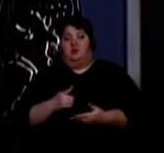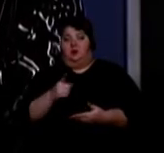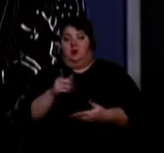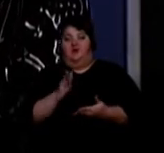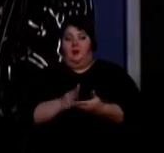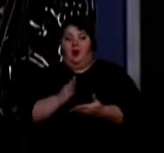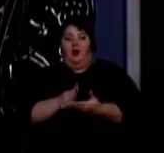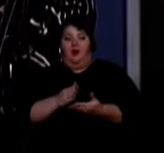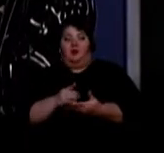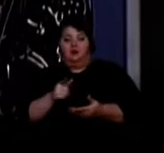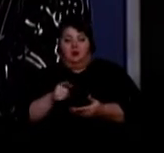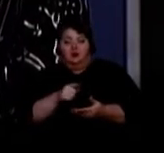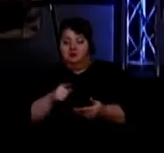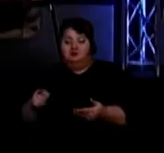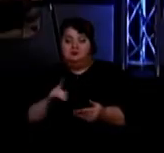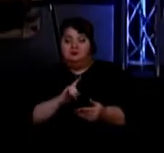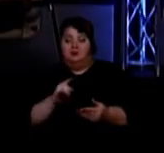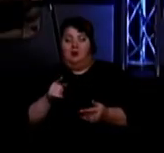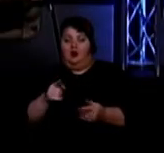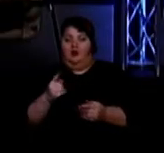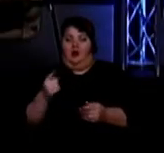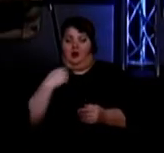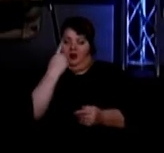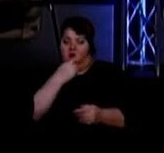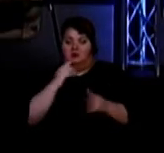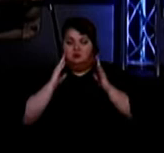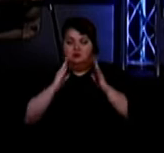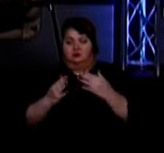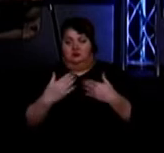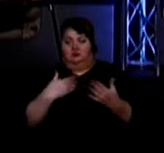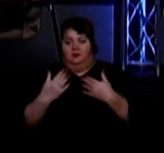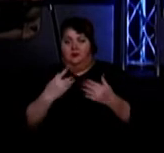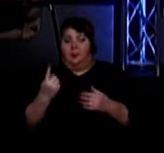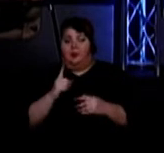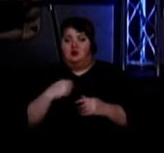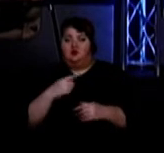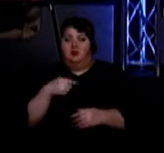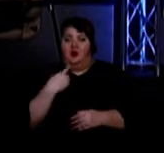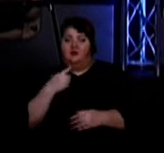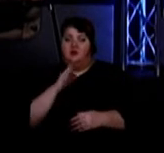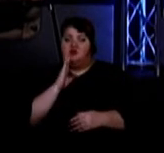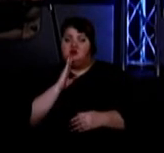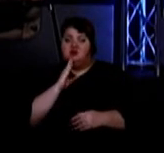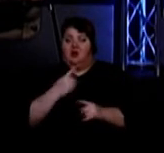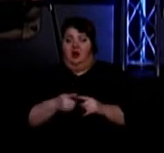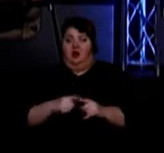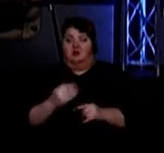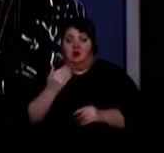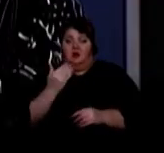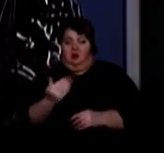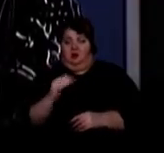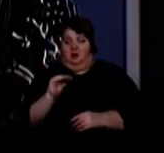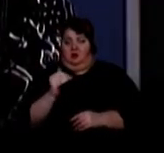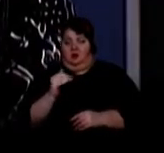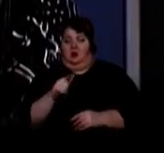маєте научність. В основному, прежде всего, це індивідуальний підход. І перше, що ми говоримо жінці, це її ребенок і